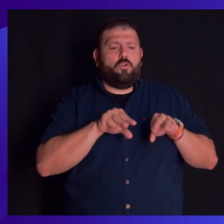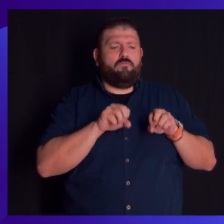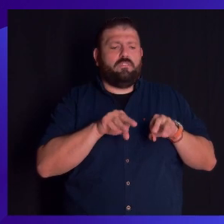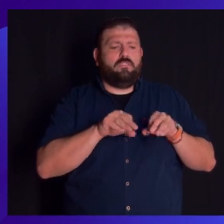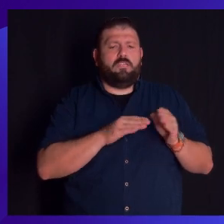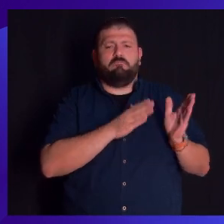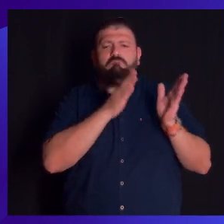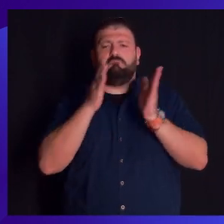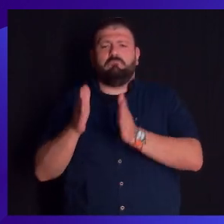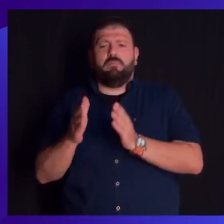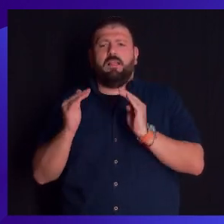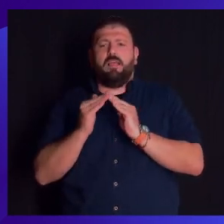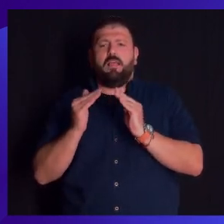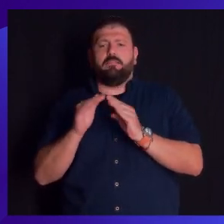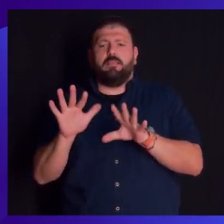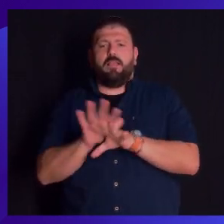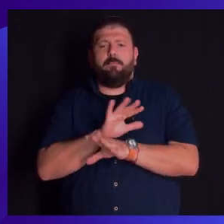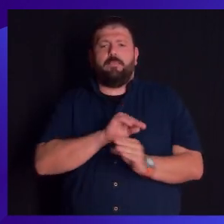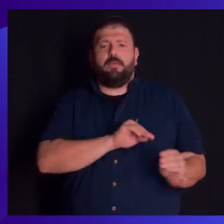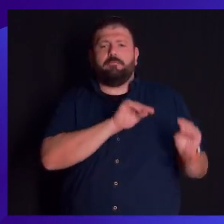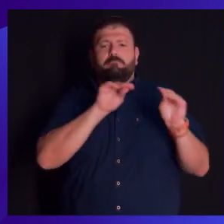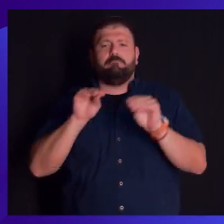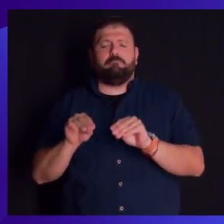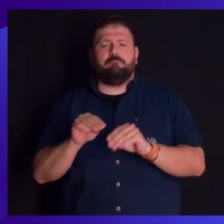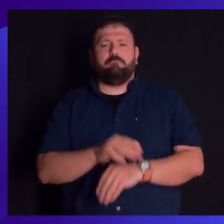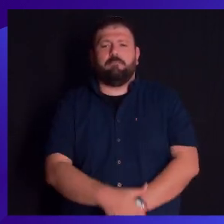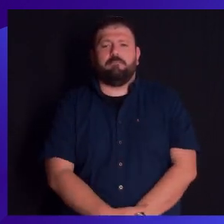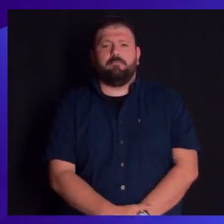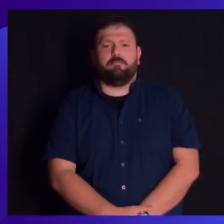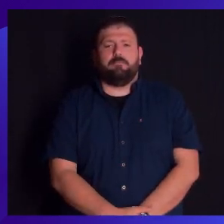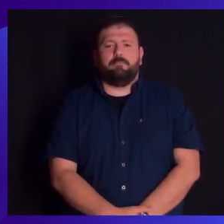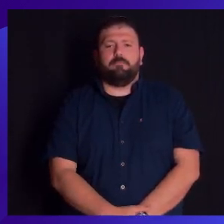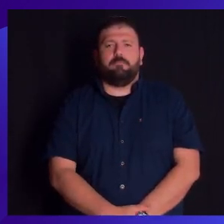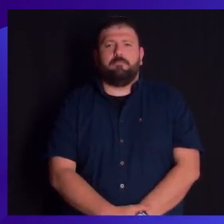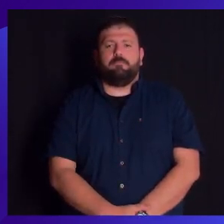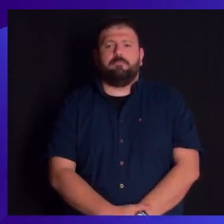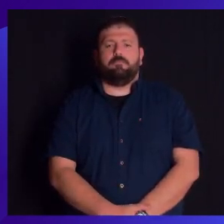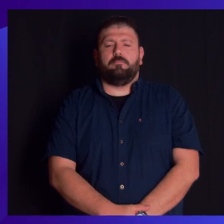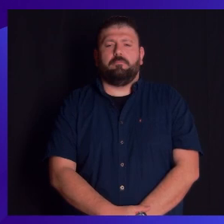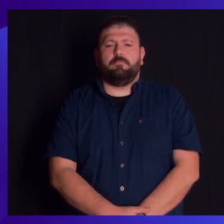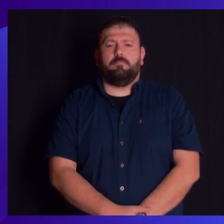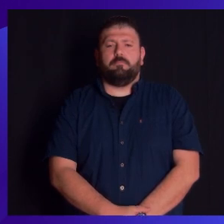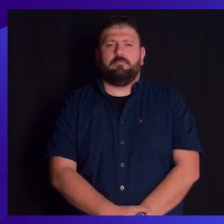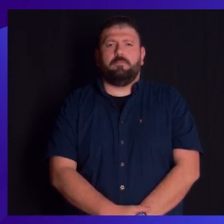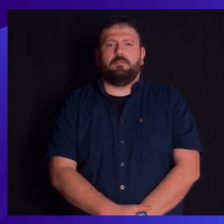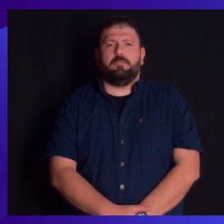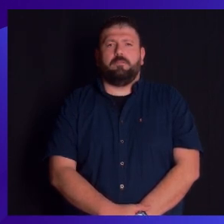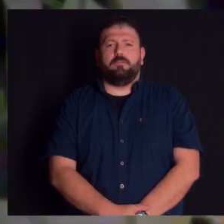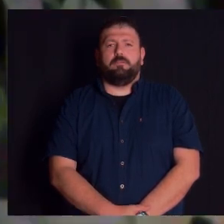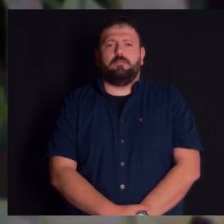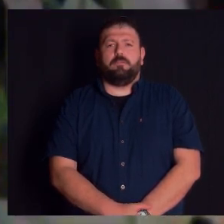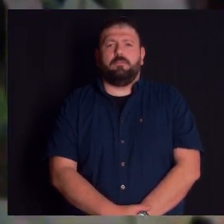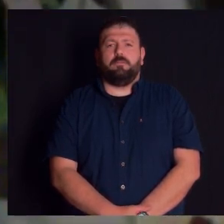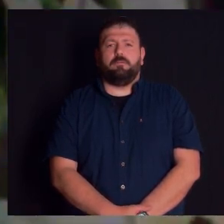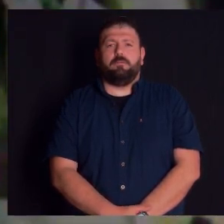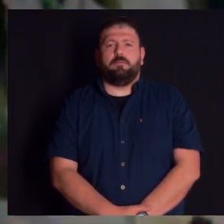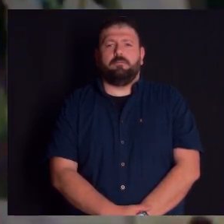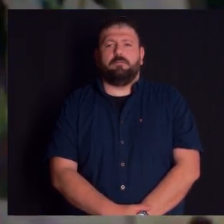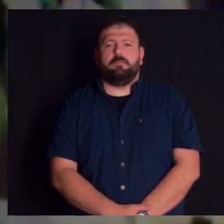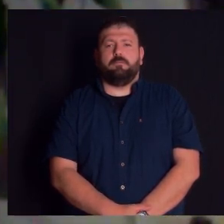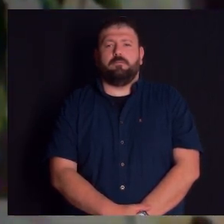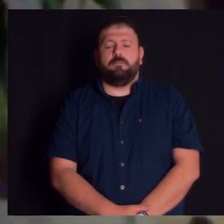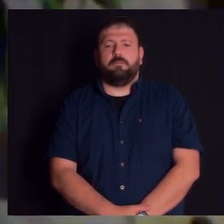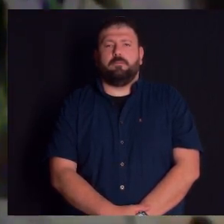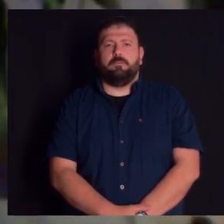nuestra casa. office work Да, to конечно, home что не office. будет личных встреч, наших школ, когда мы видим друг друга, когда мы чувствуем друг